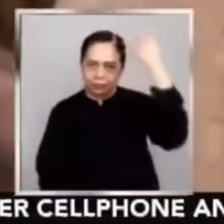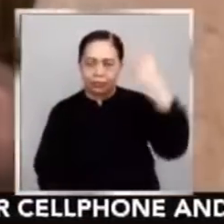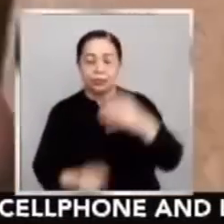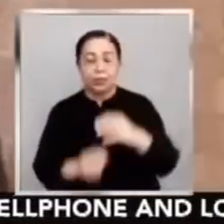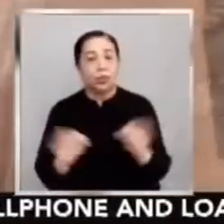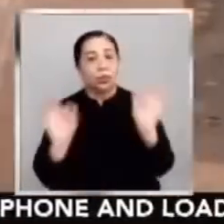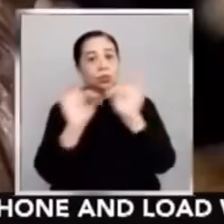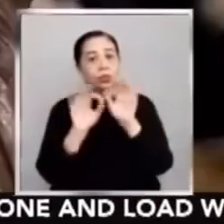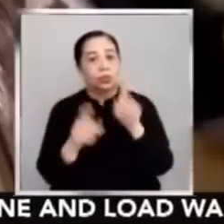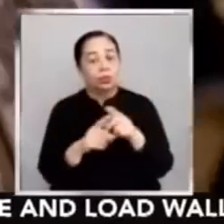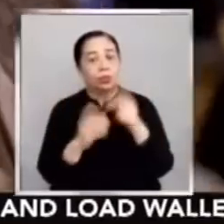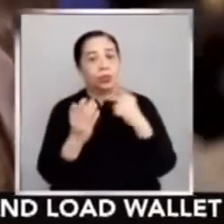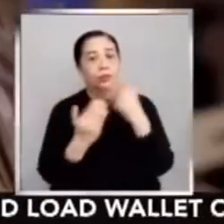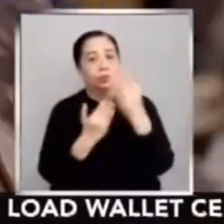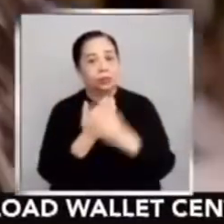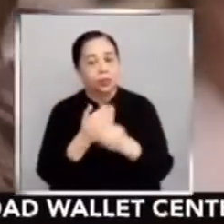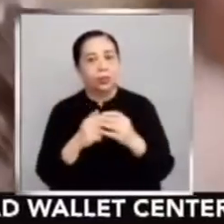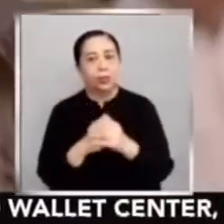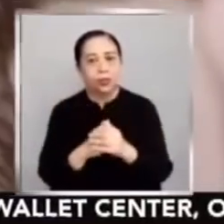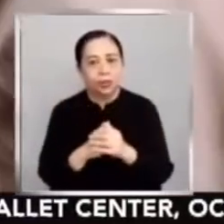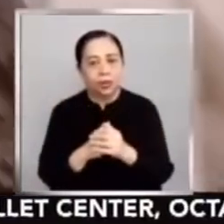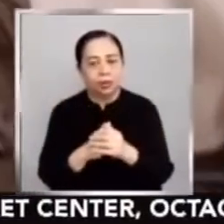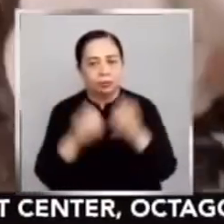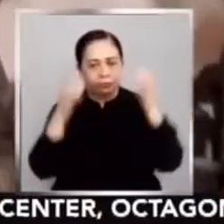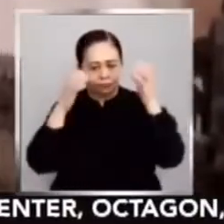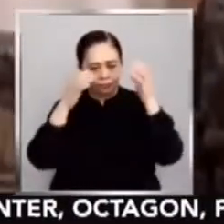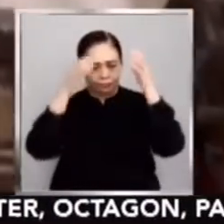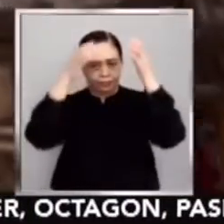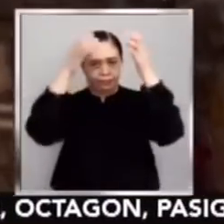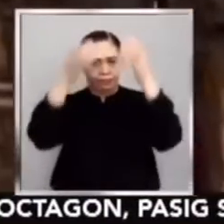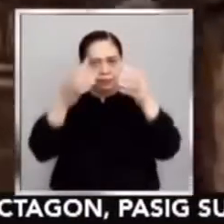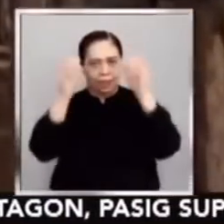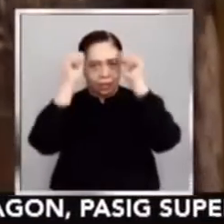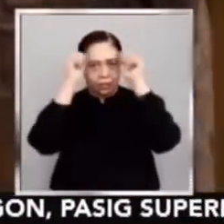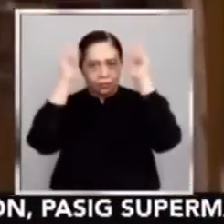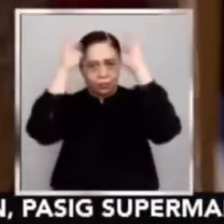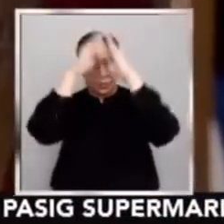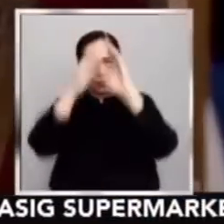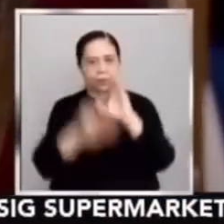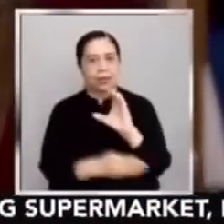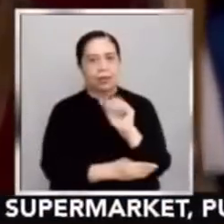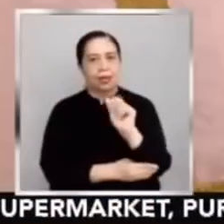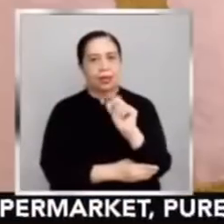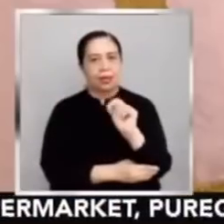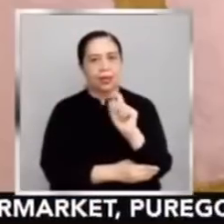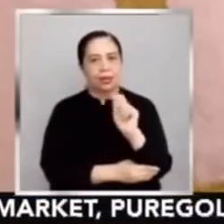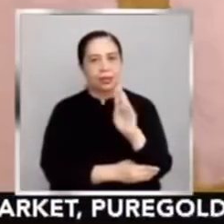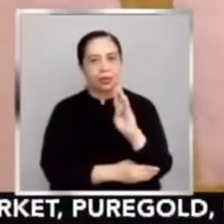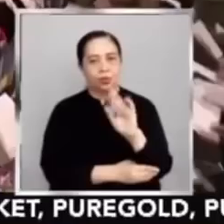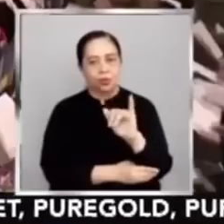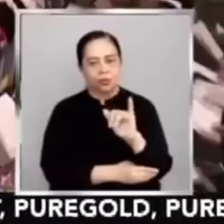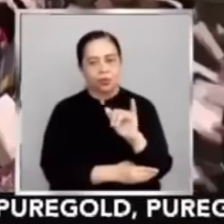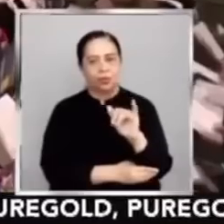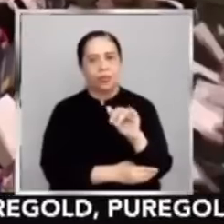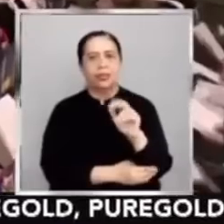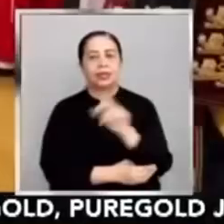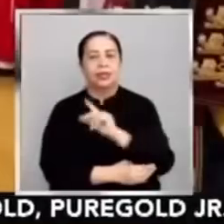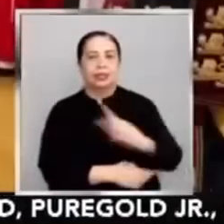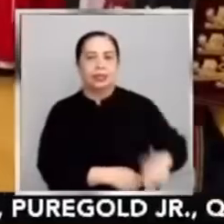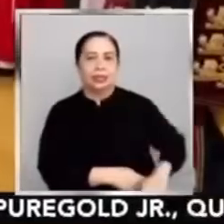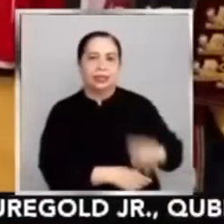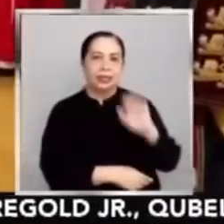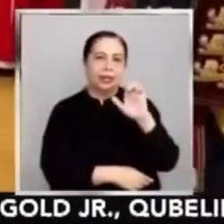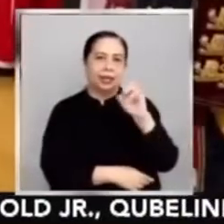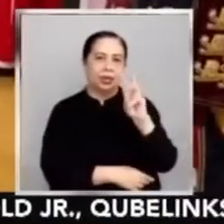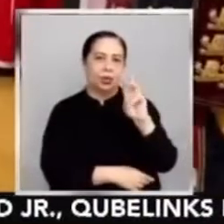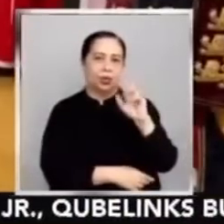ng seremonya, ang pagputong sa kanya ng Archbishop of Canterbury ng St. Edward's Crown. Ang unang nanumpa ng